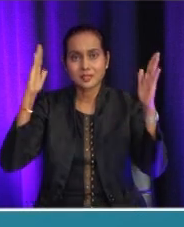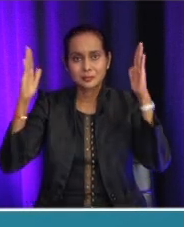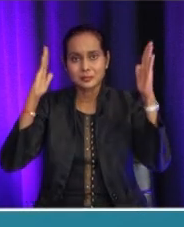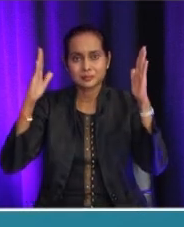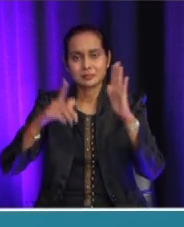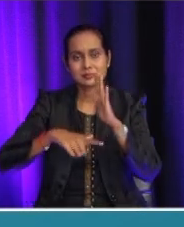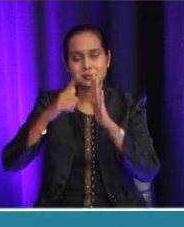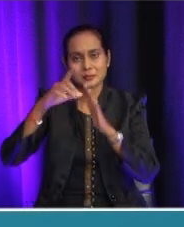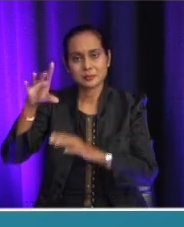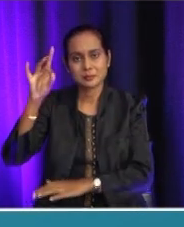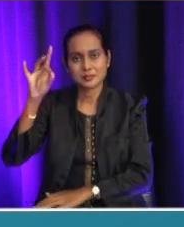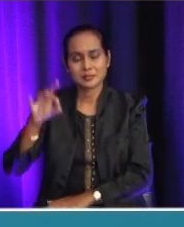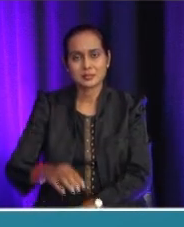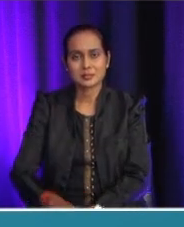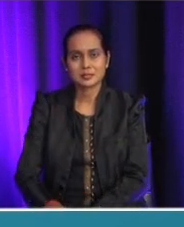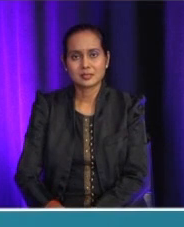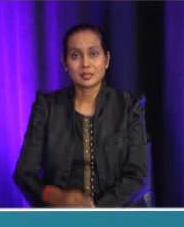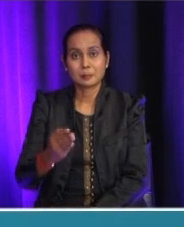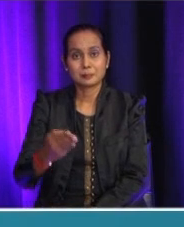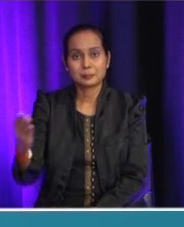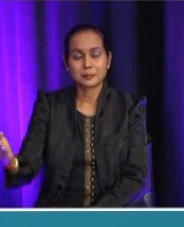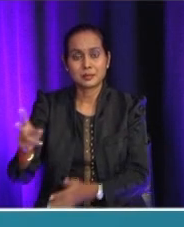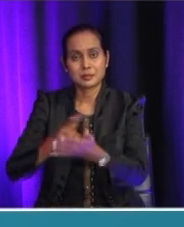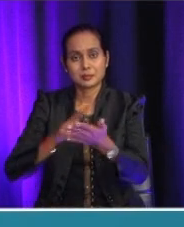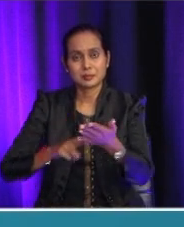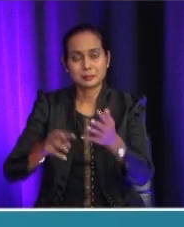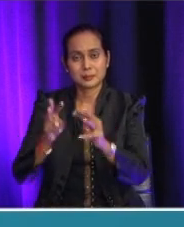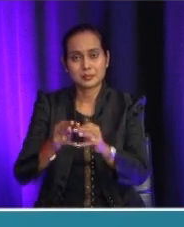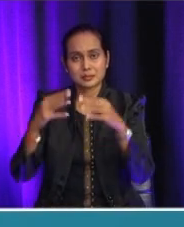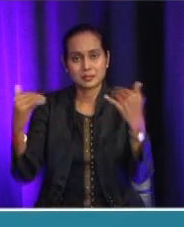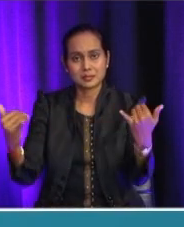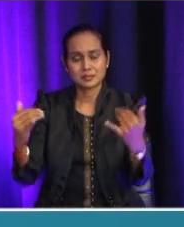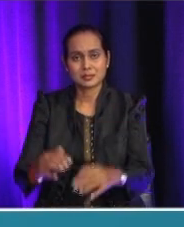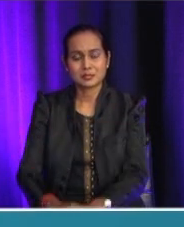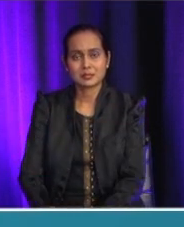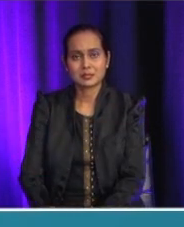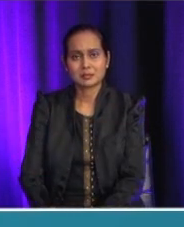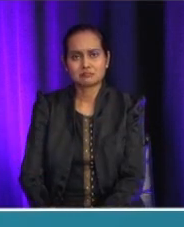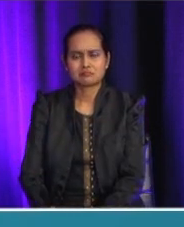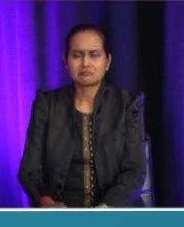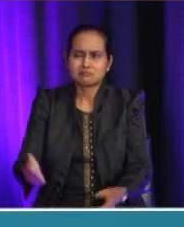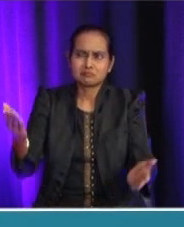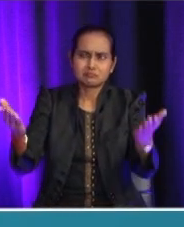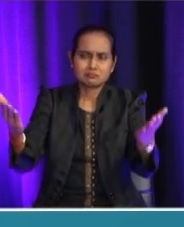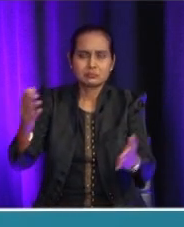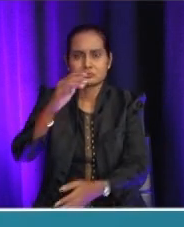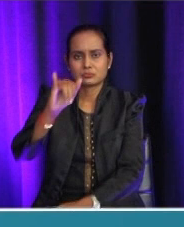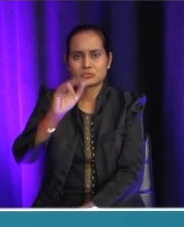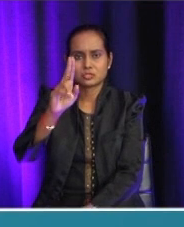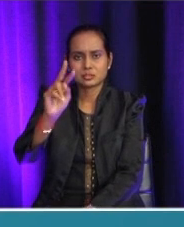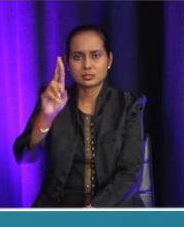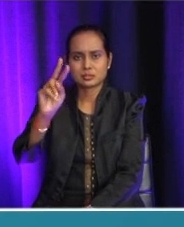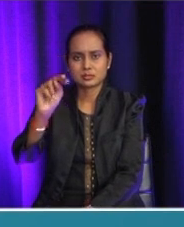lebih memilih untuk membaca bahan bacaan seperti majalah berbanding dengan jurnal